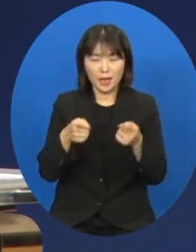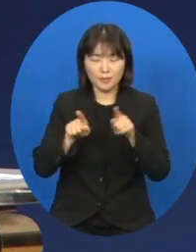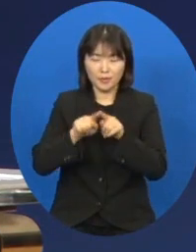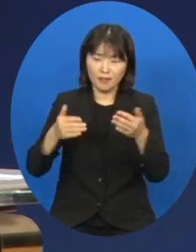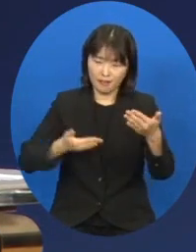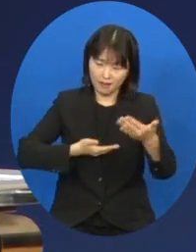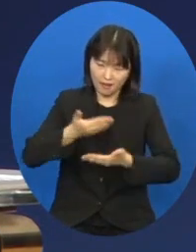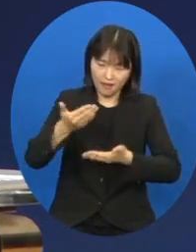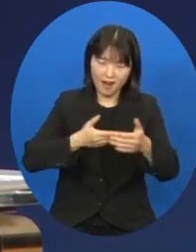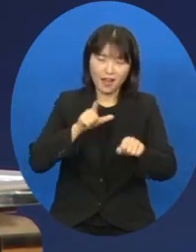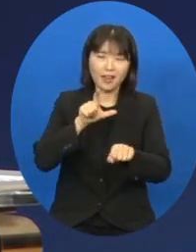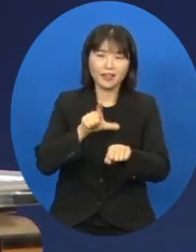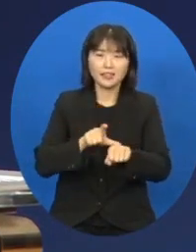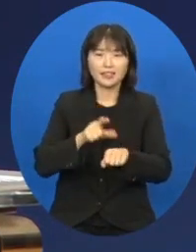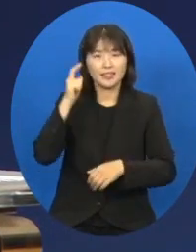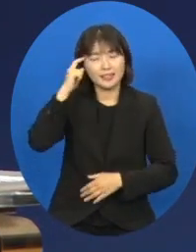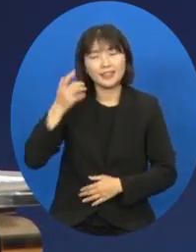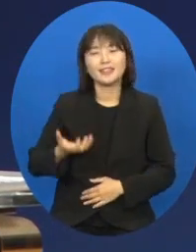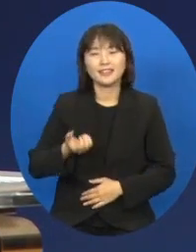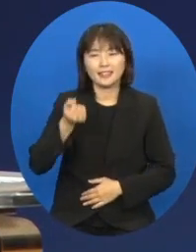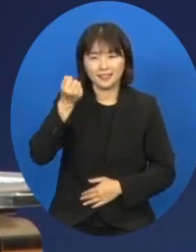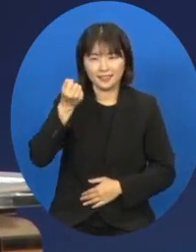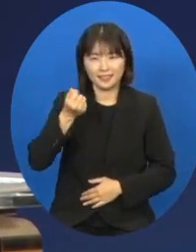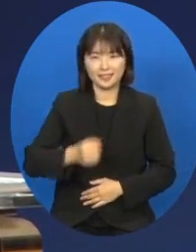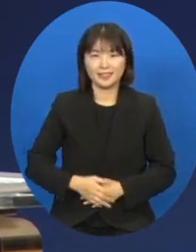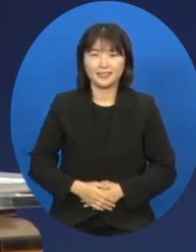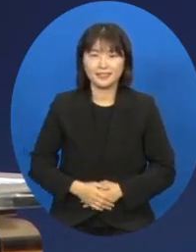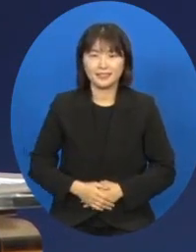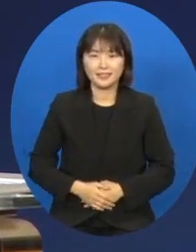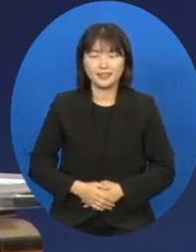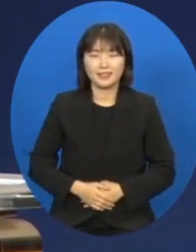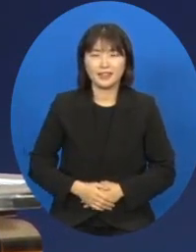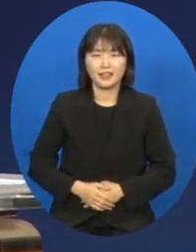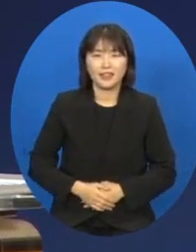나눌 수 있는 시간이라고 생각이 되기 때문에 그렇습니다.